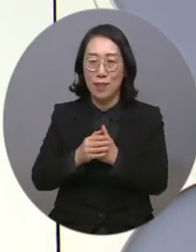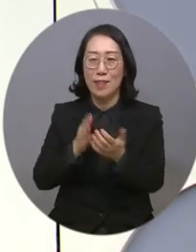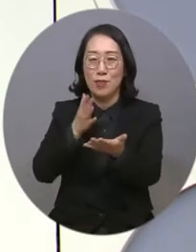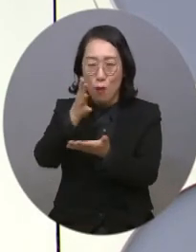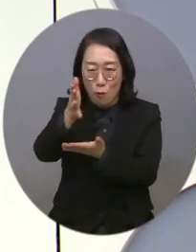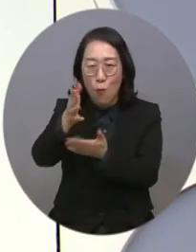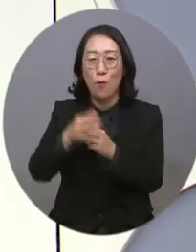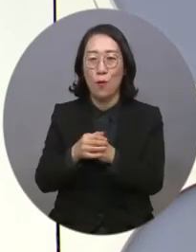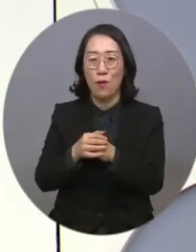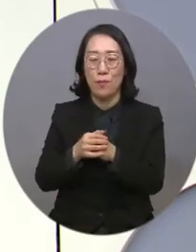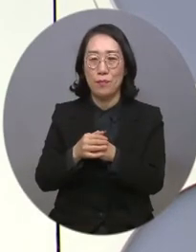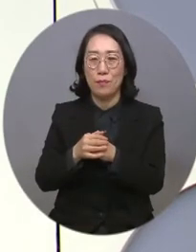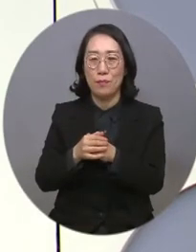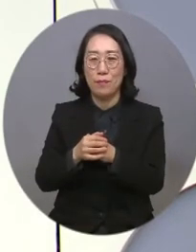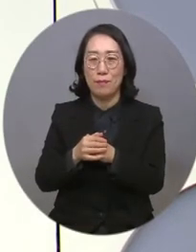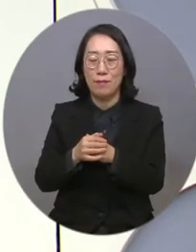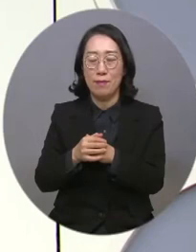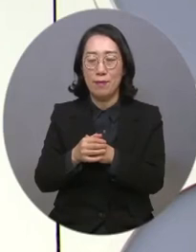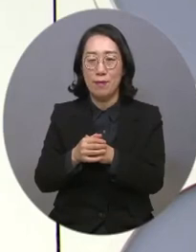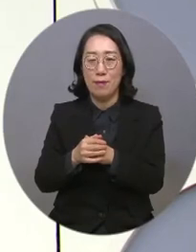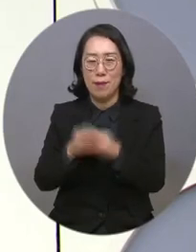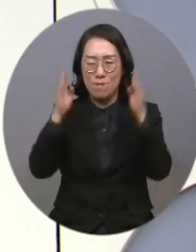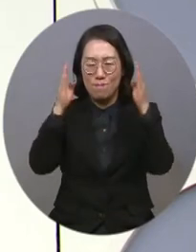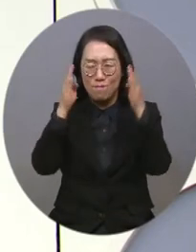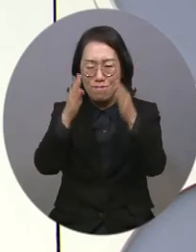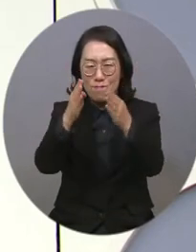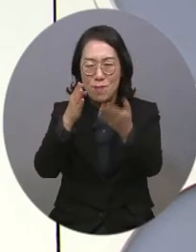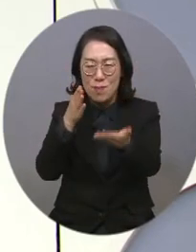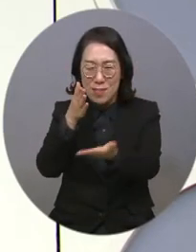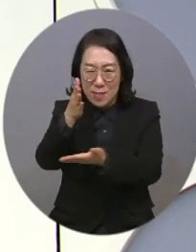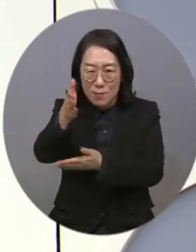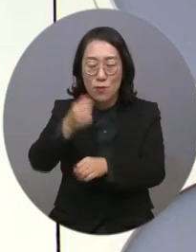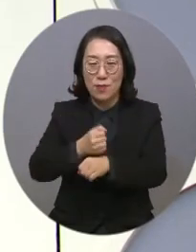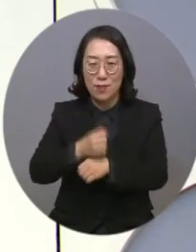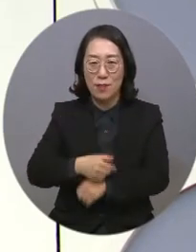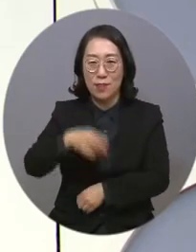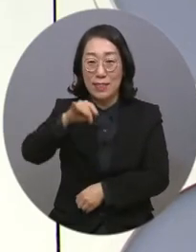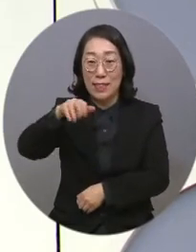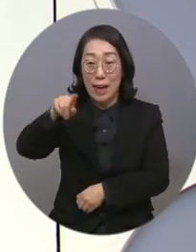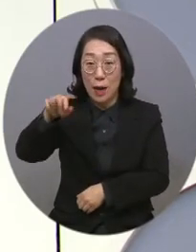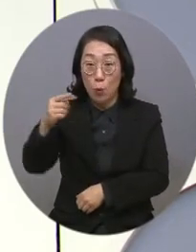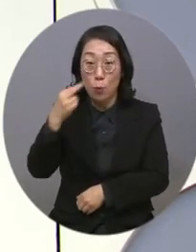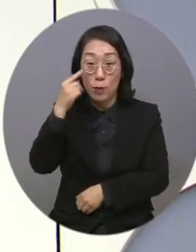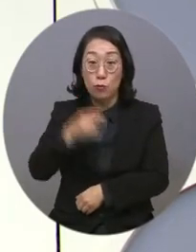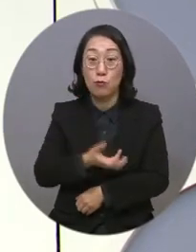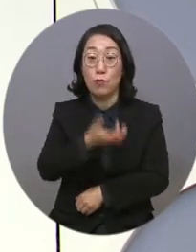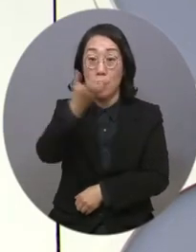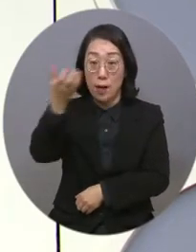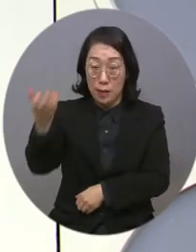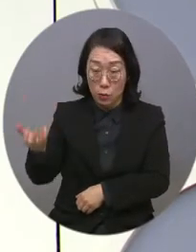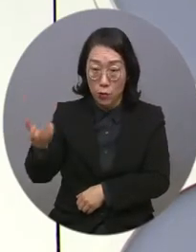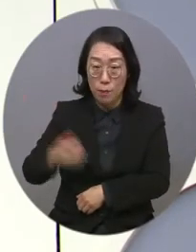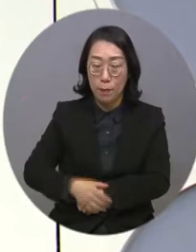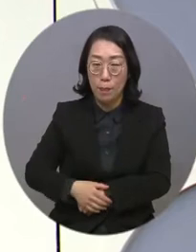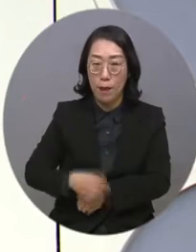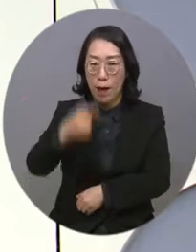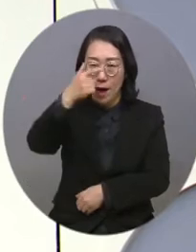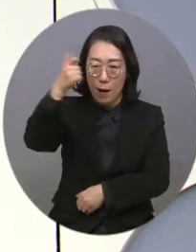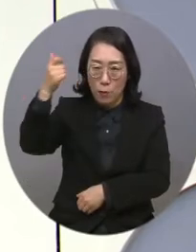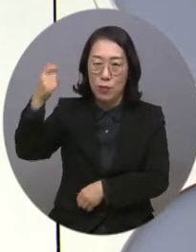뭐 한 놈을 안 팔래 안 팔 수 없는 그런 운명이었어요. 시카고 대학에 가서 이제 훌륭한 할아버지 교수님을